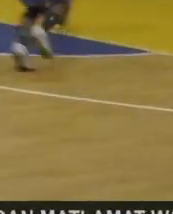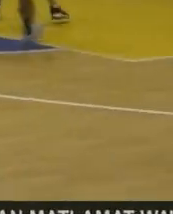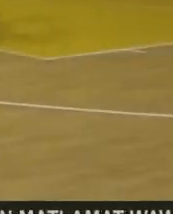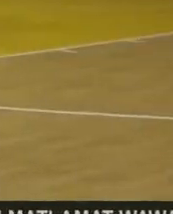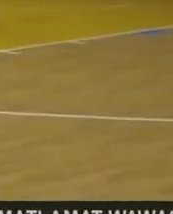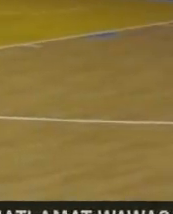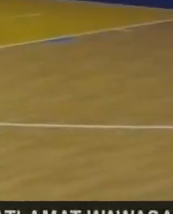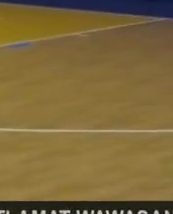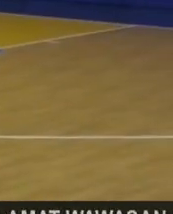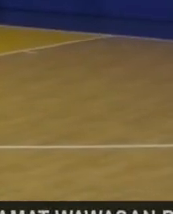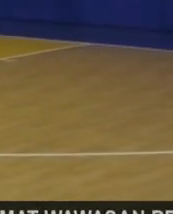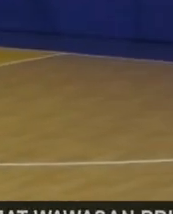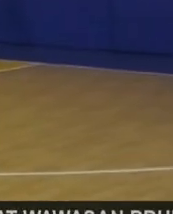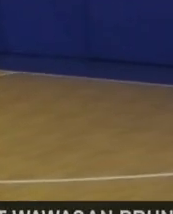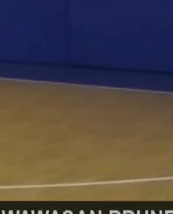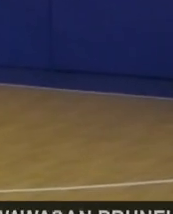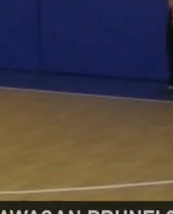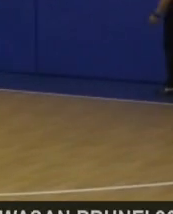hai hai